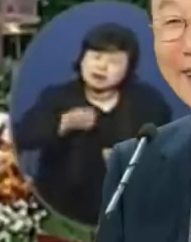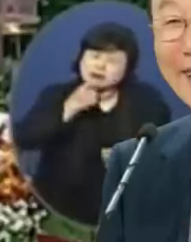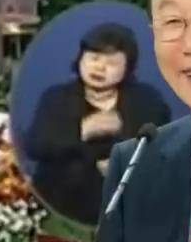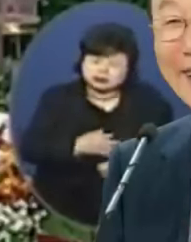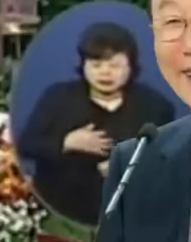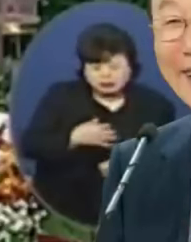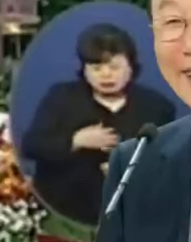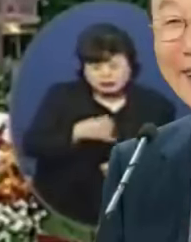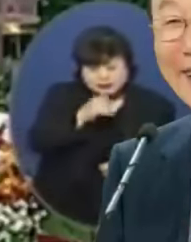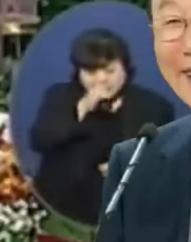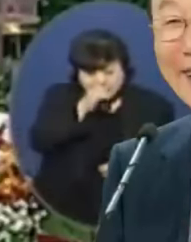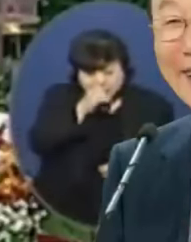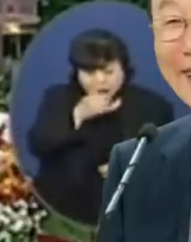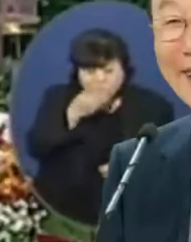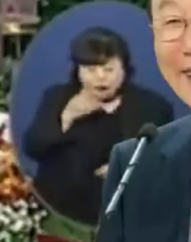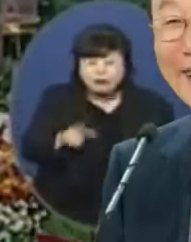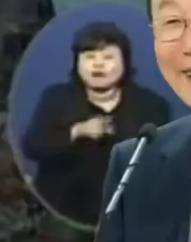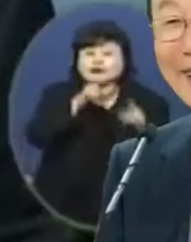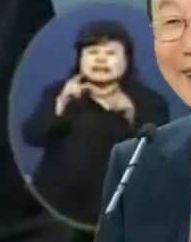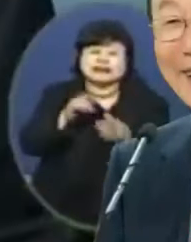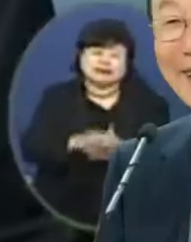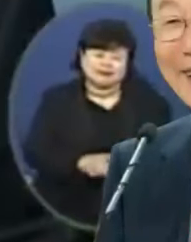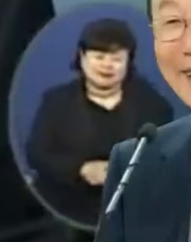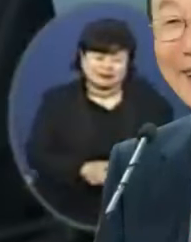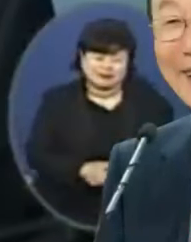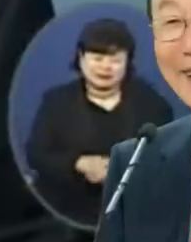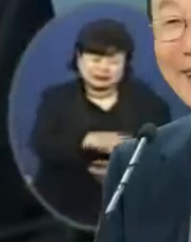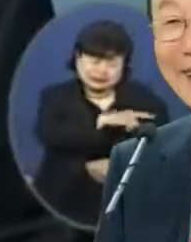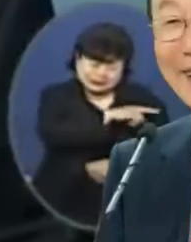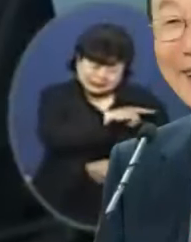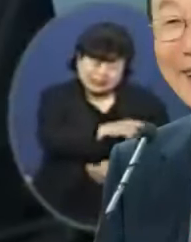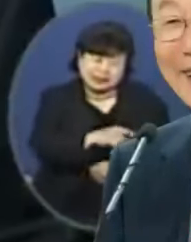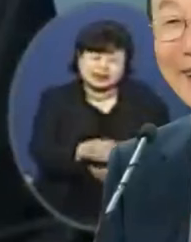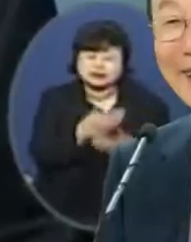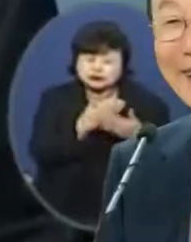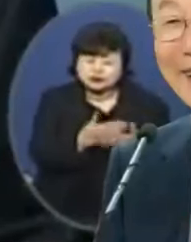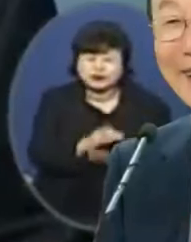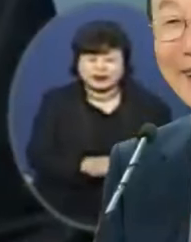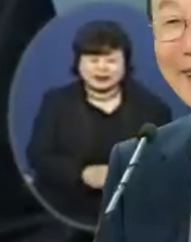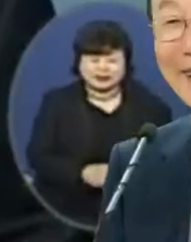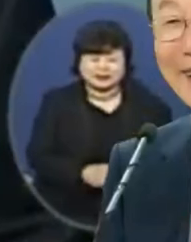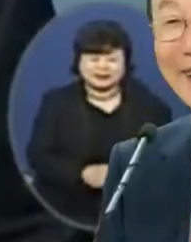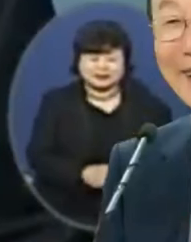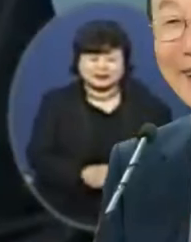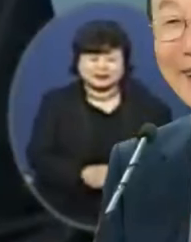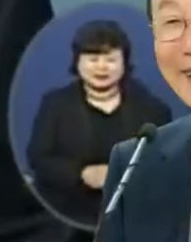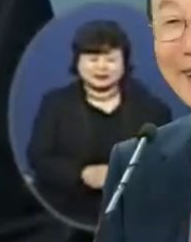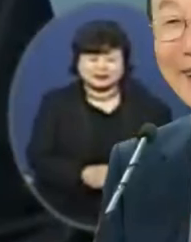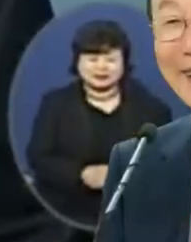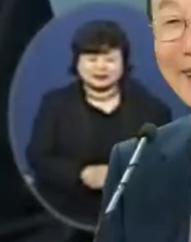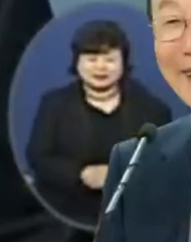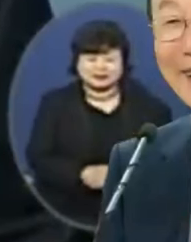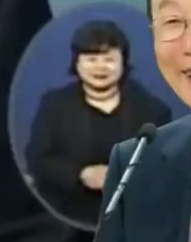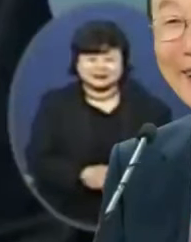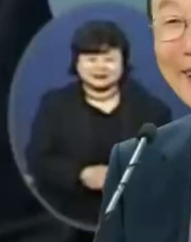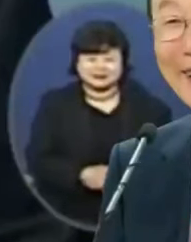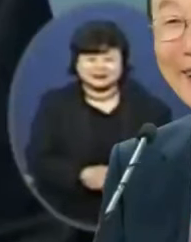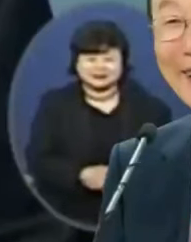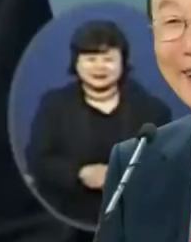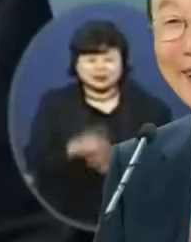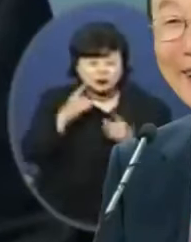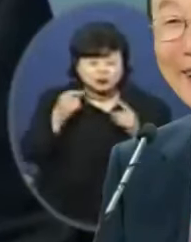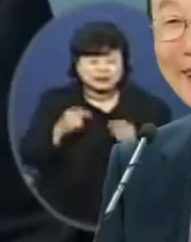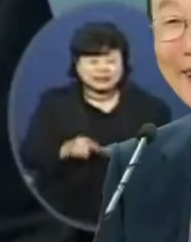걱정하는 것입니다. 먹고 사는 것이 가장 중요합니다. 저는 요사이 가만히 생각해